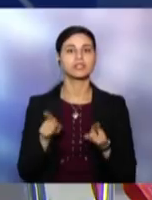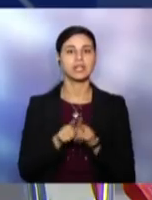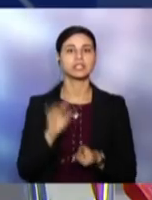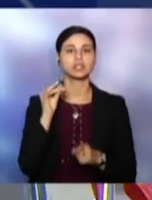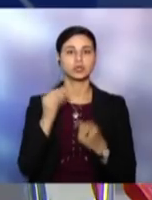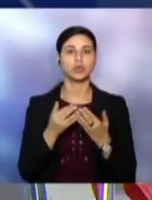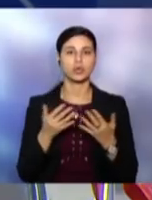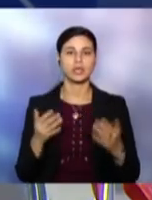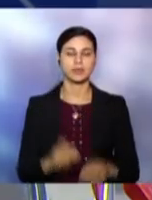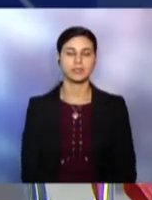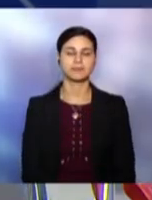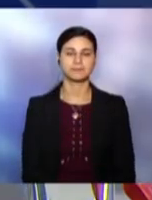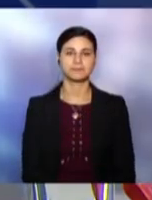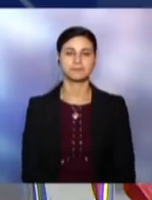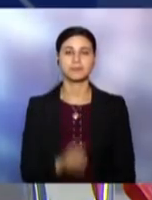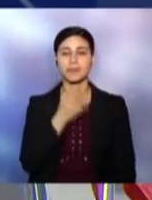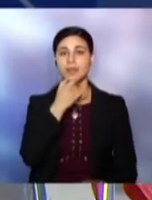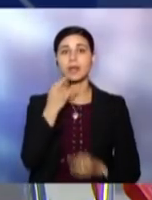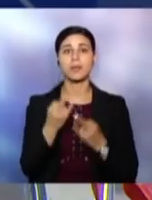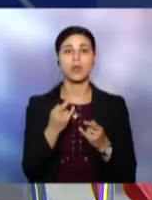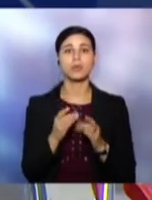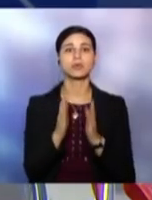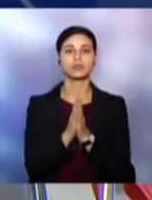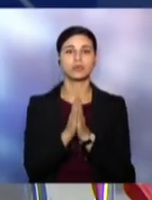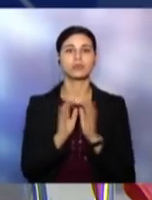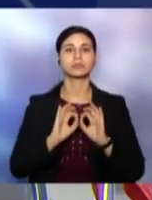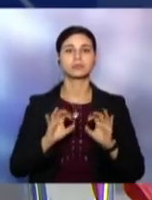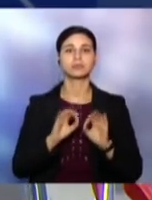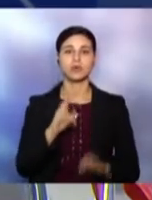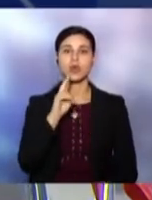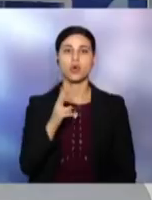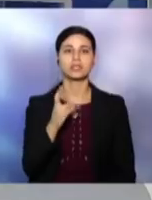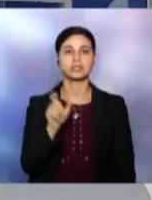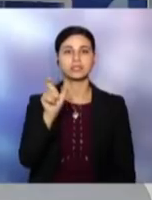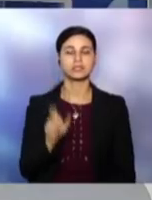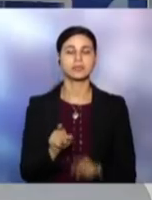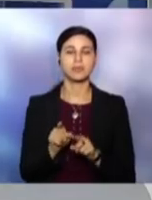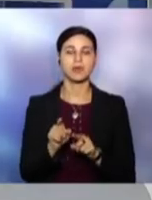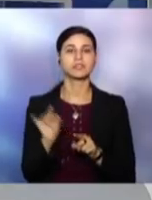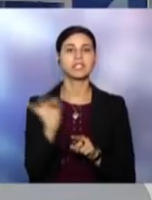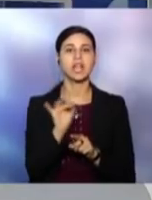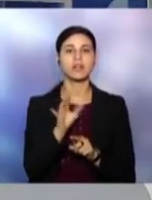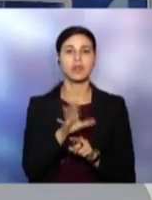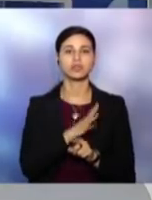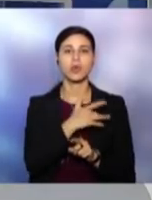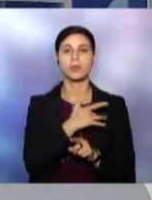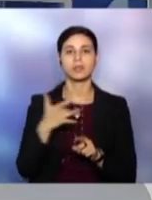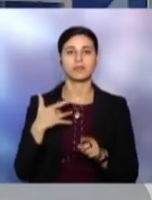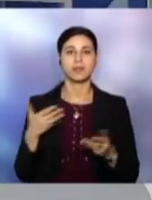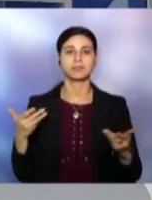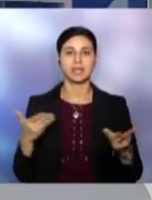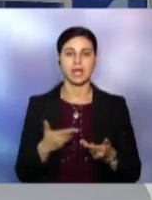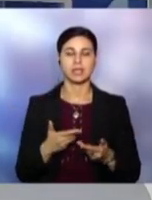ისტორიები. მაყურებელი გვთხოვს განმარტოთ, 2 წლის ბავშვს იანვარში ჰქონდა ფილტვების